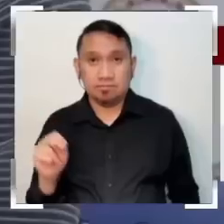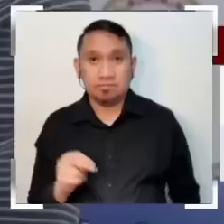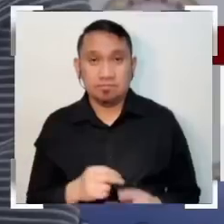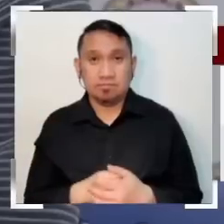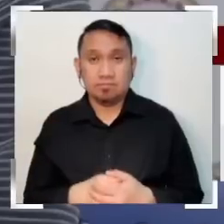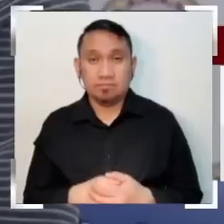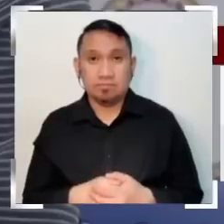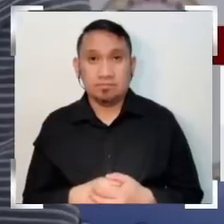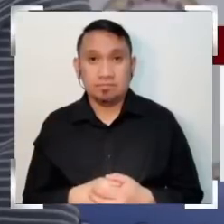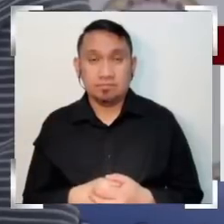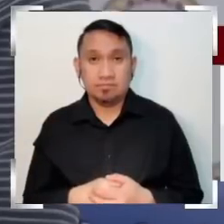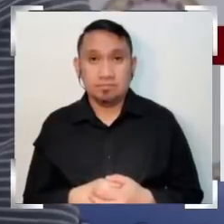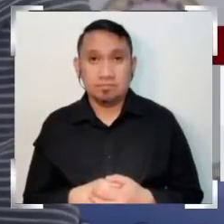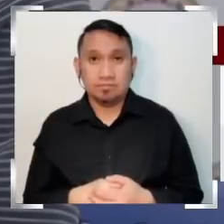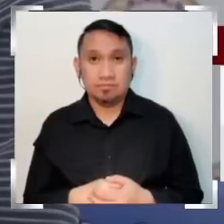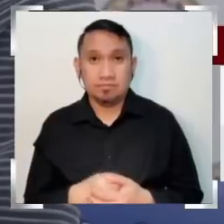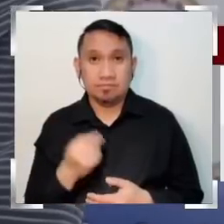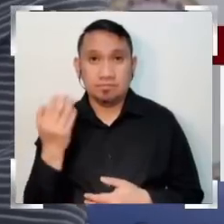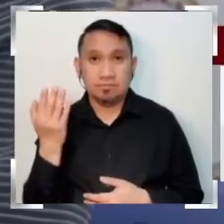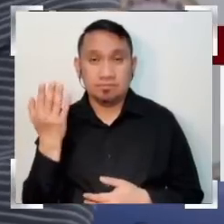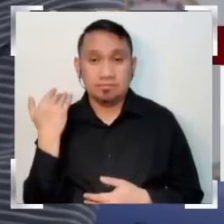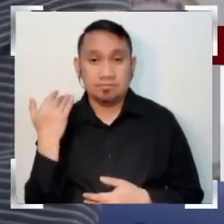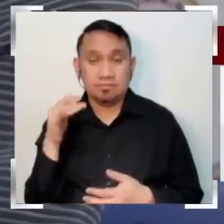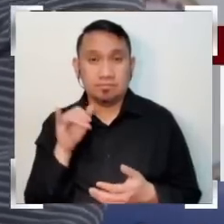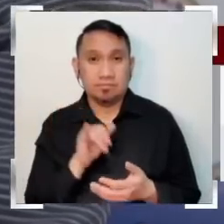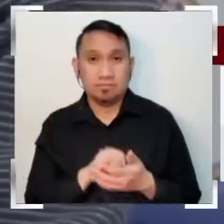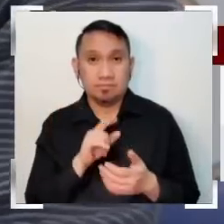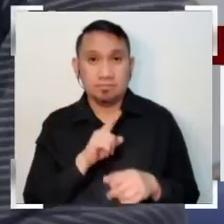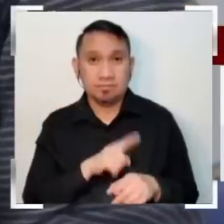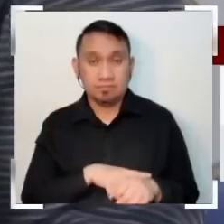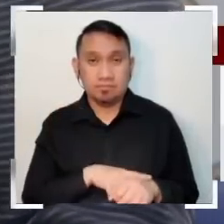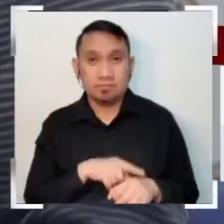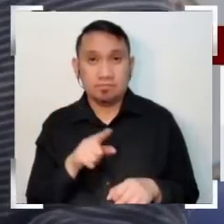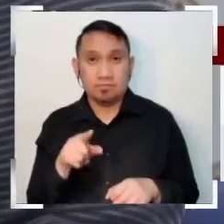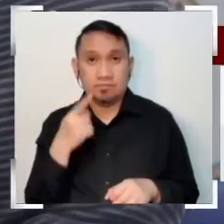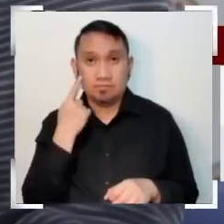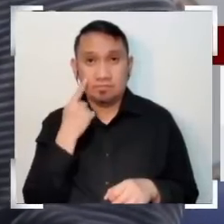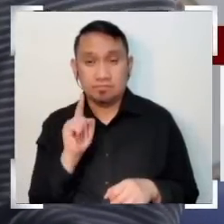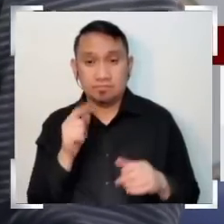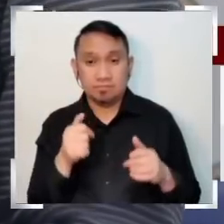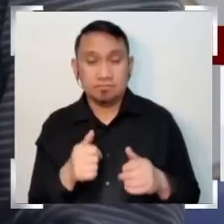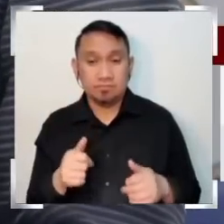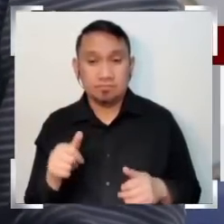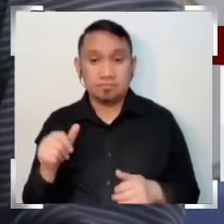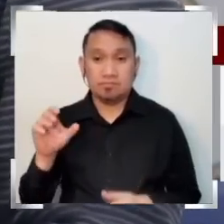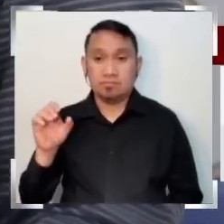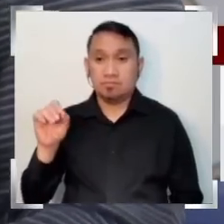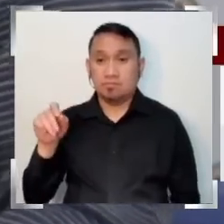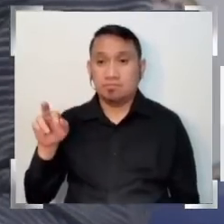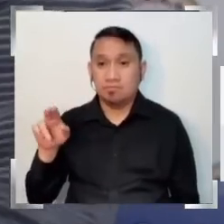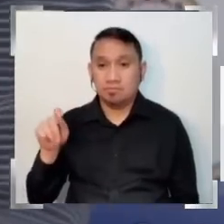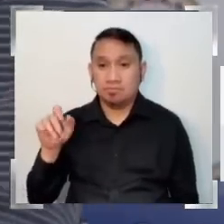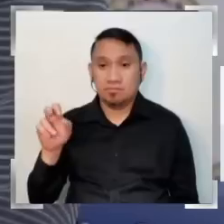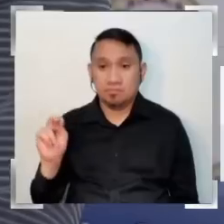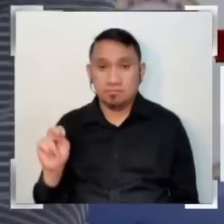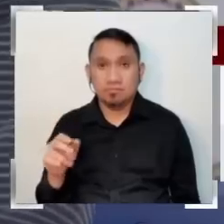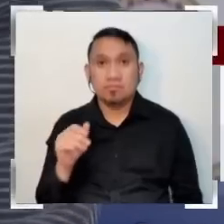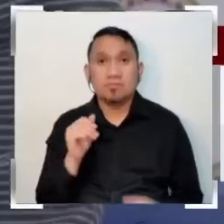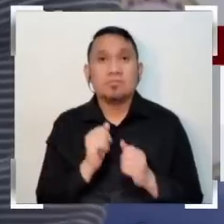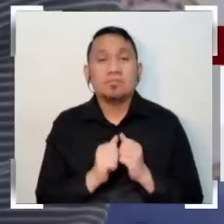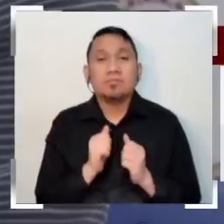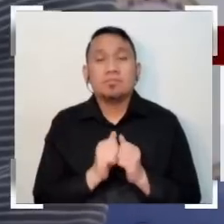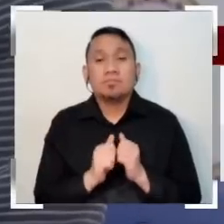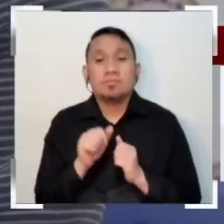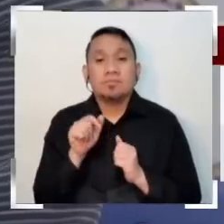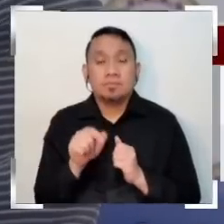noon. At that time, siya yung Deputy Chief for Operations. Kung operations ka, you are supposed to be mindful